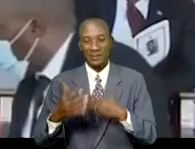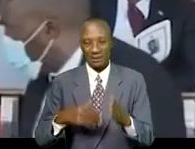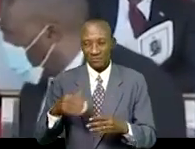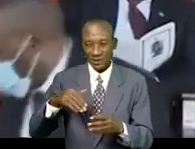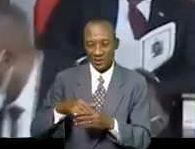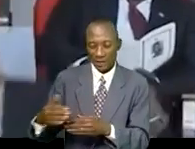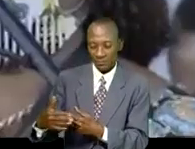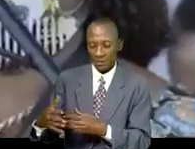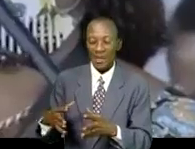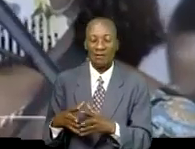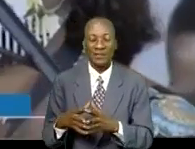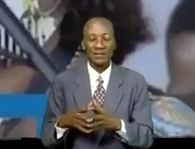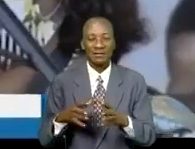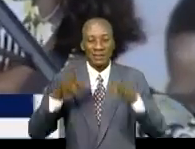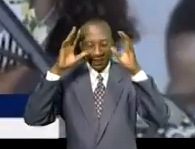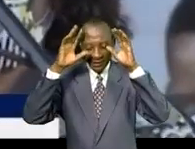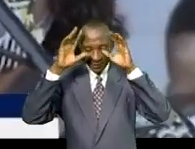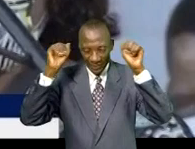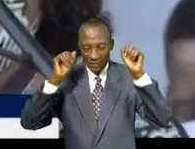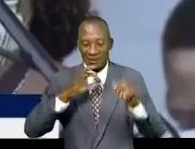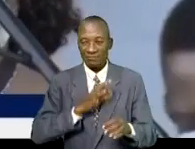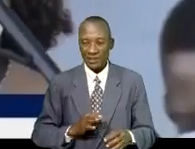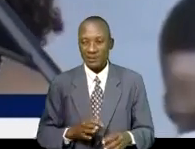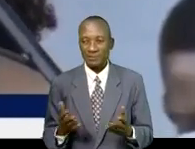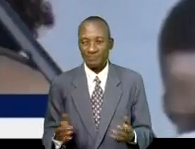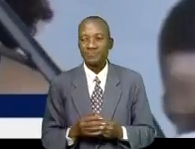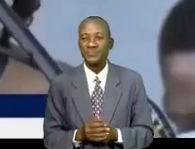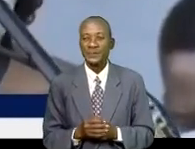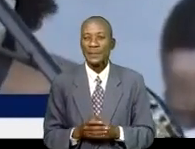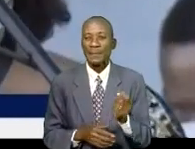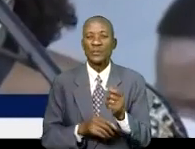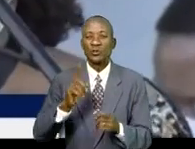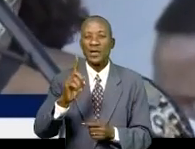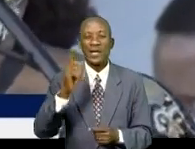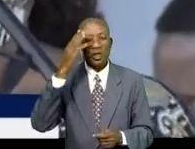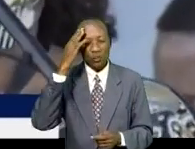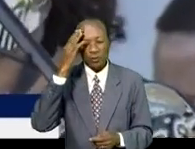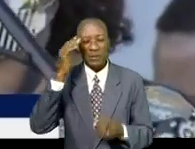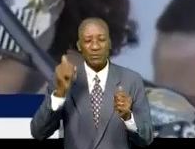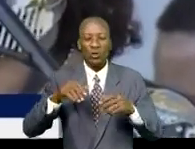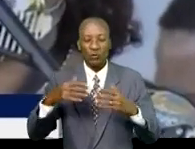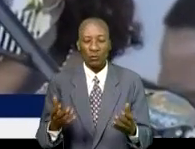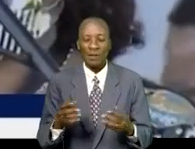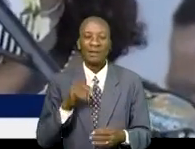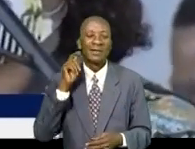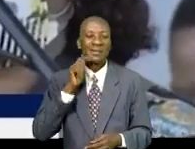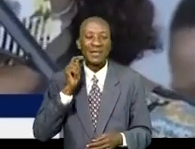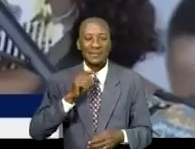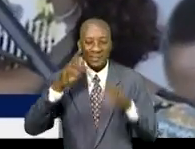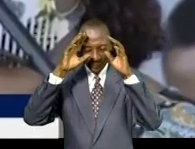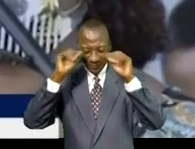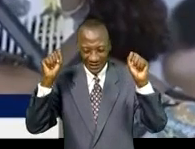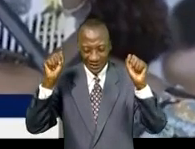Nul n'ignore ce qu'a été l'homme d'État et le baobab du paysage politique africain. Durant près